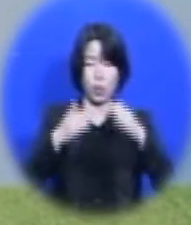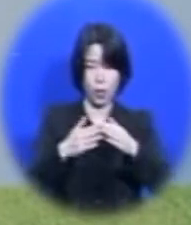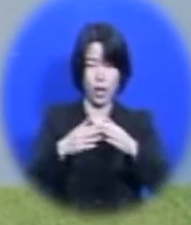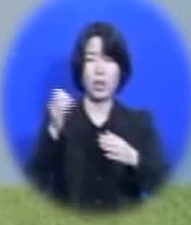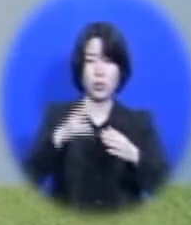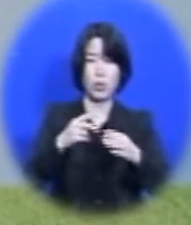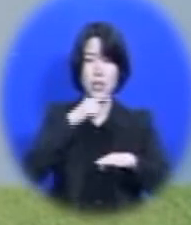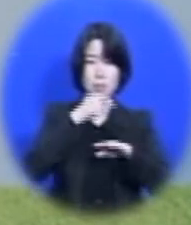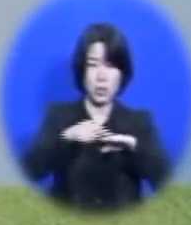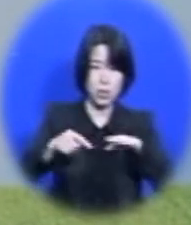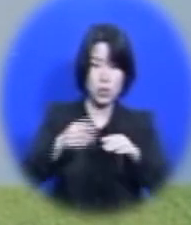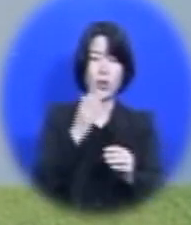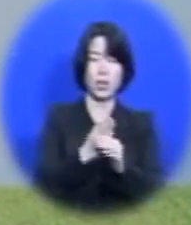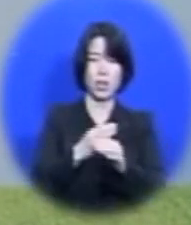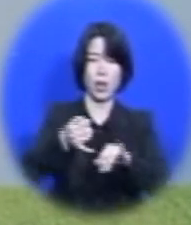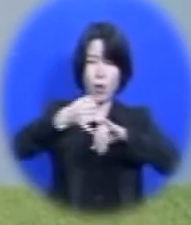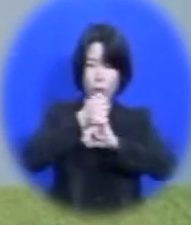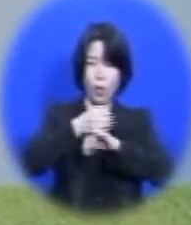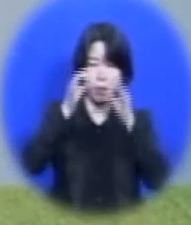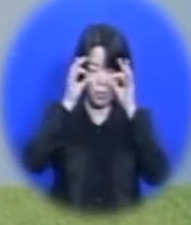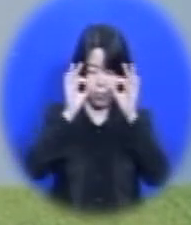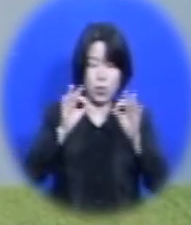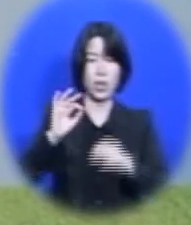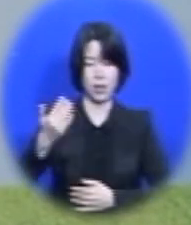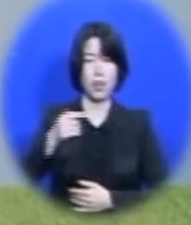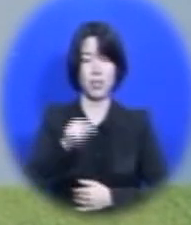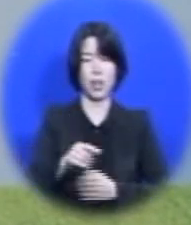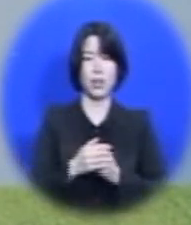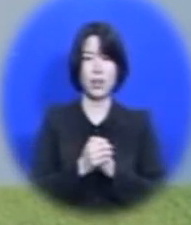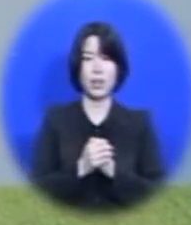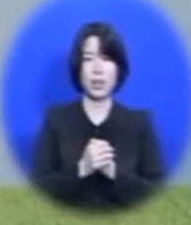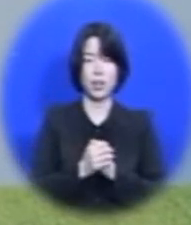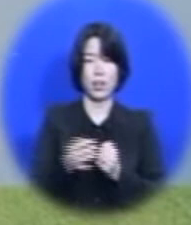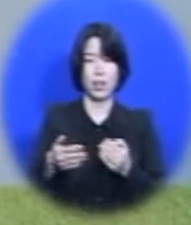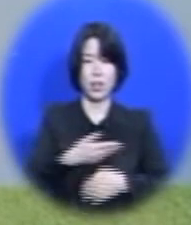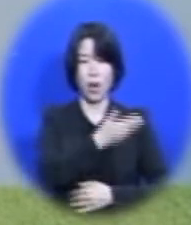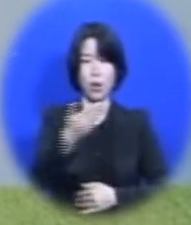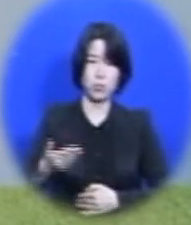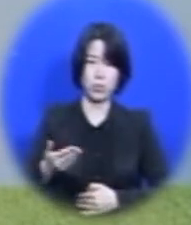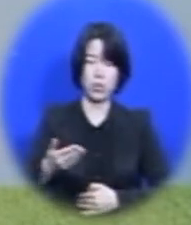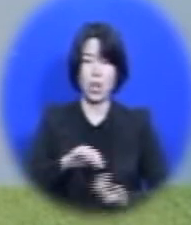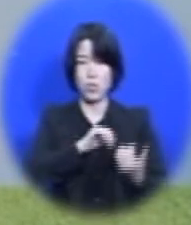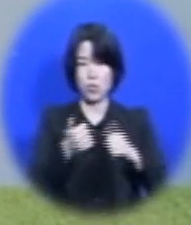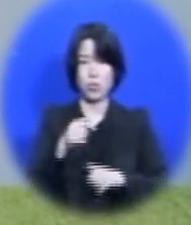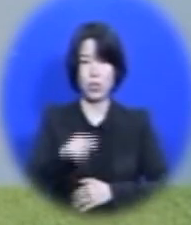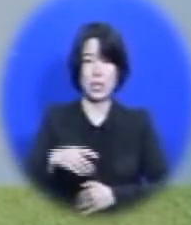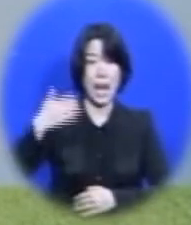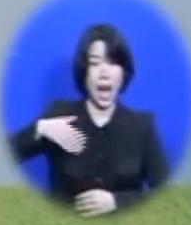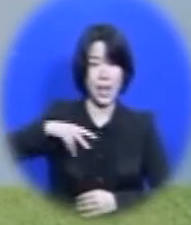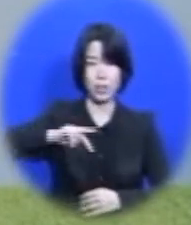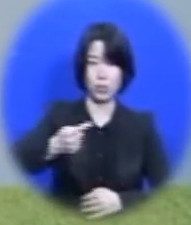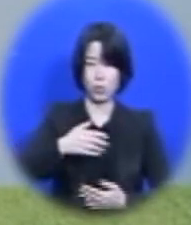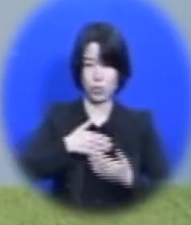이 민족 가운데 반드시 보게 된다 그 말이에요. 여러분 죽는 것이 아직도